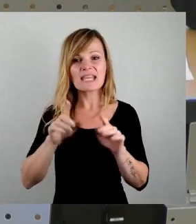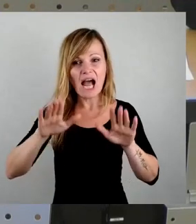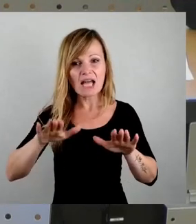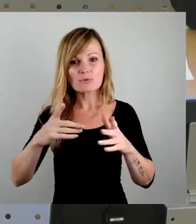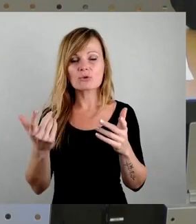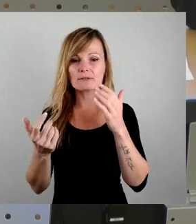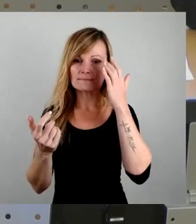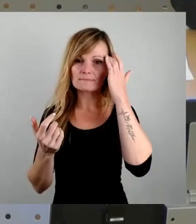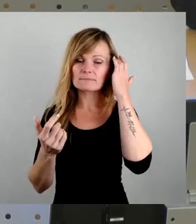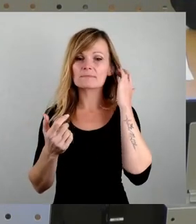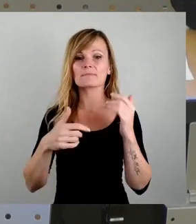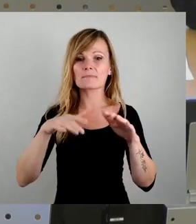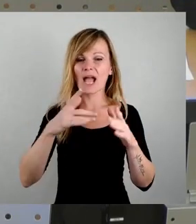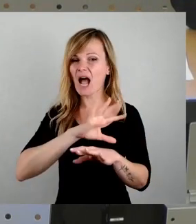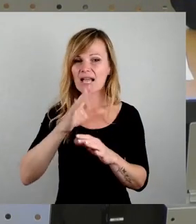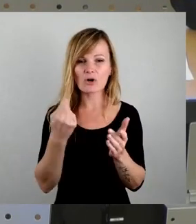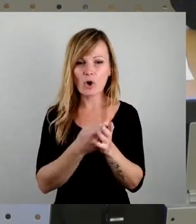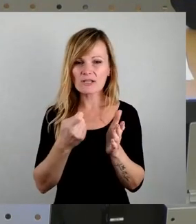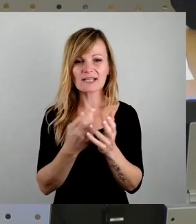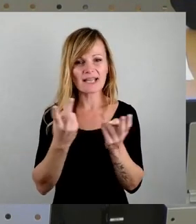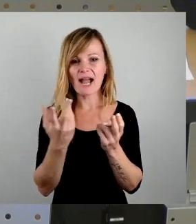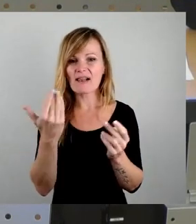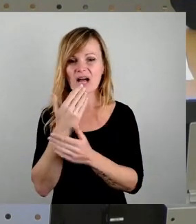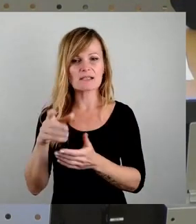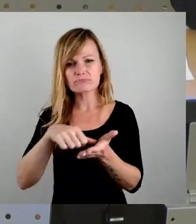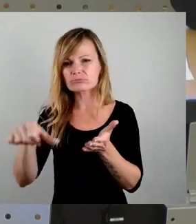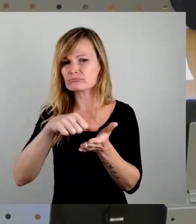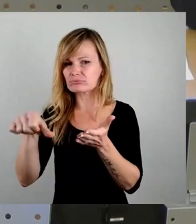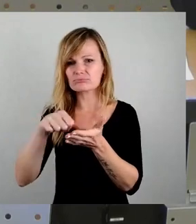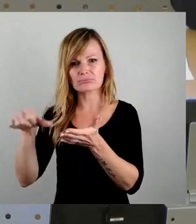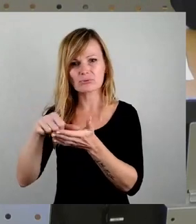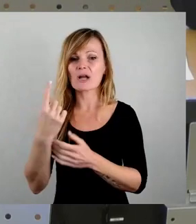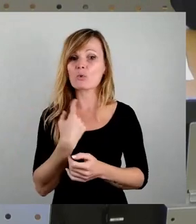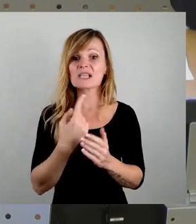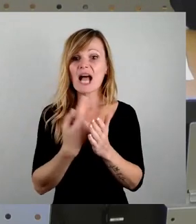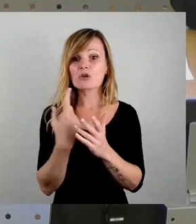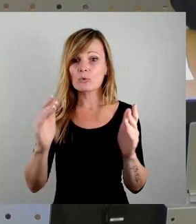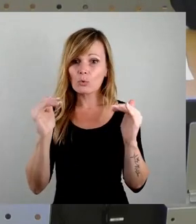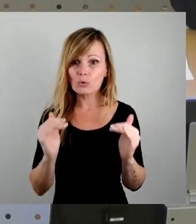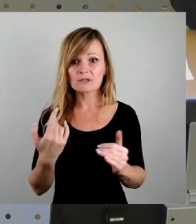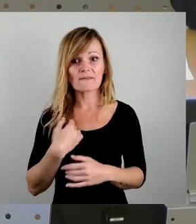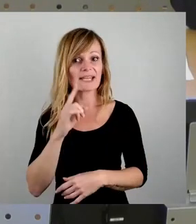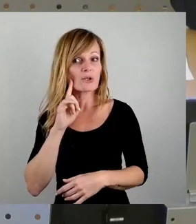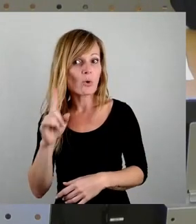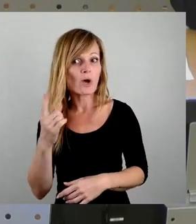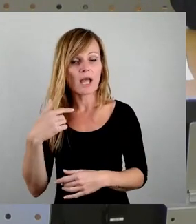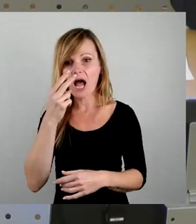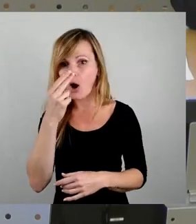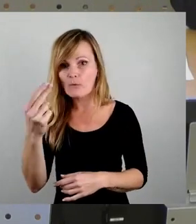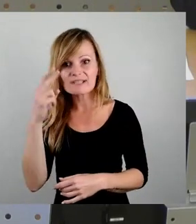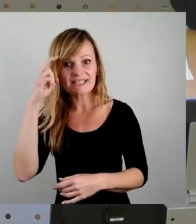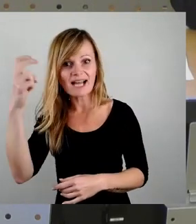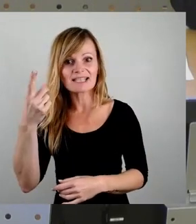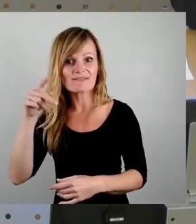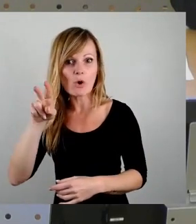unseren Ansprüchen runtergehen. Und das war das, was wir vor uns gesagt haben. Wenn ich höre, so was aus dem Aufsichtsrat bei der DVB kommt, was